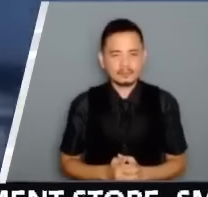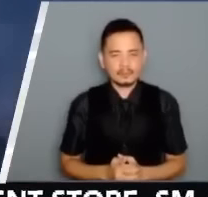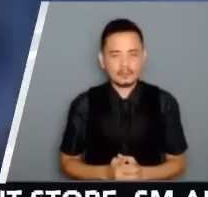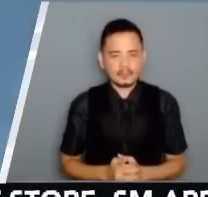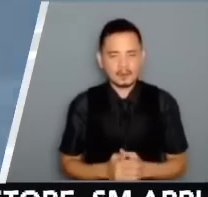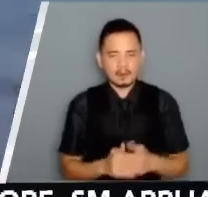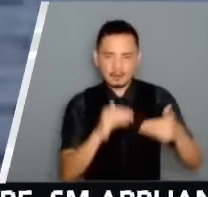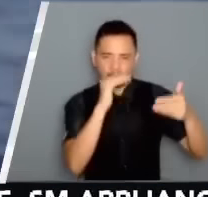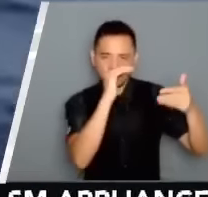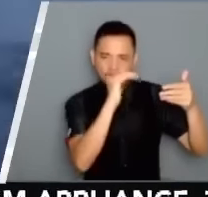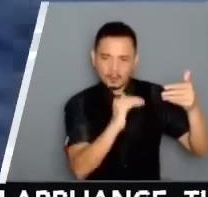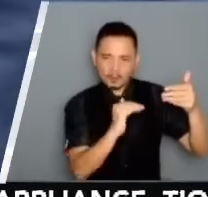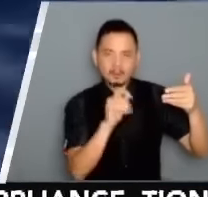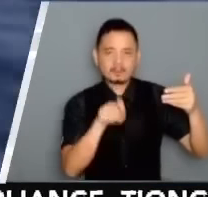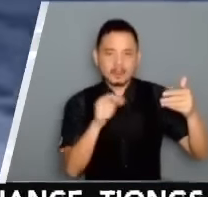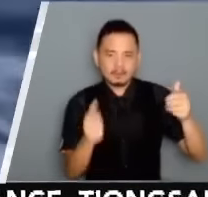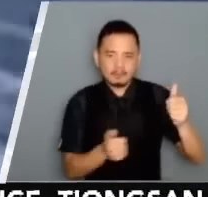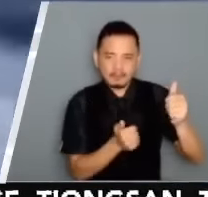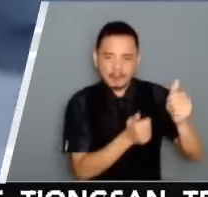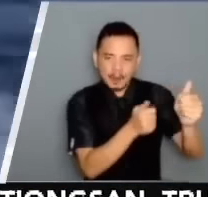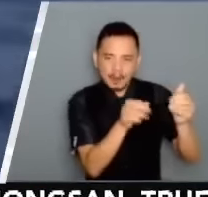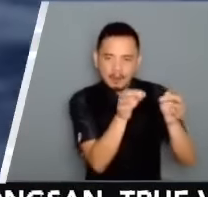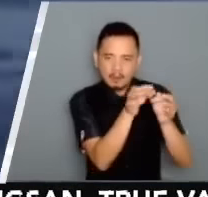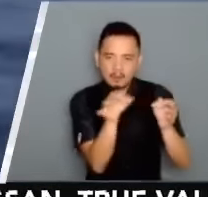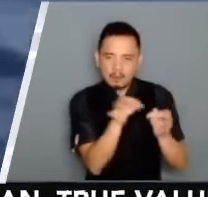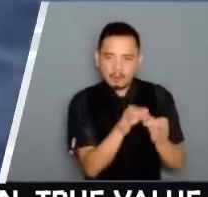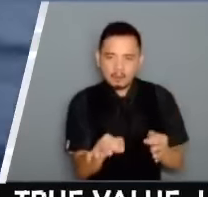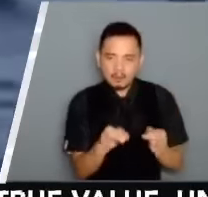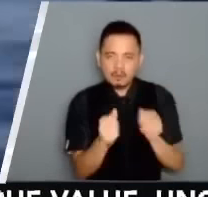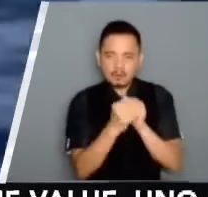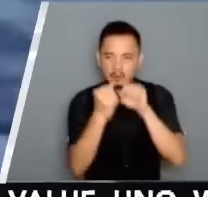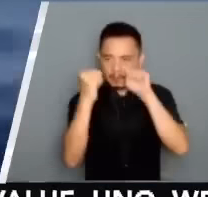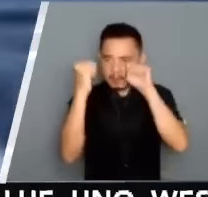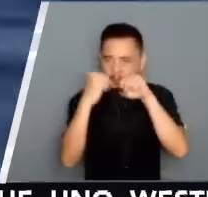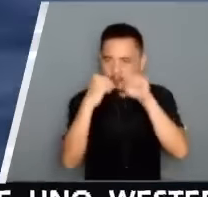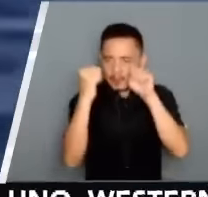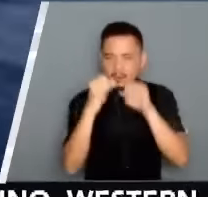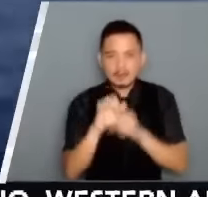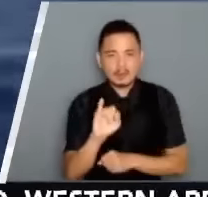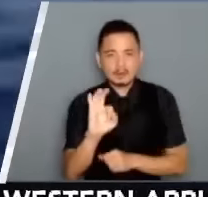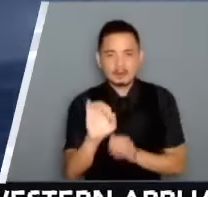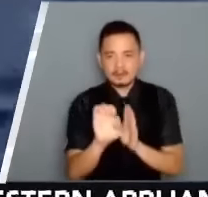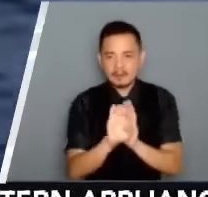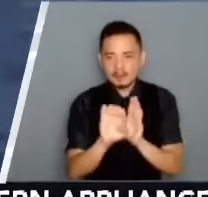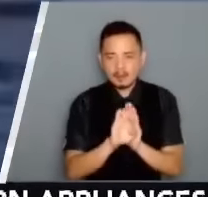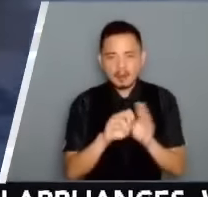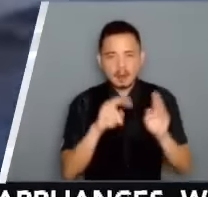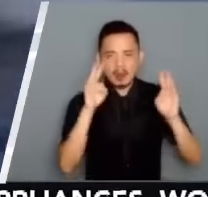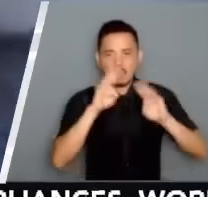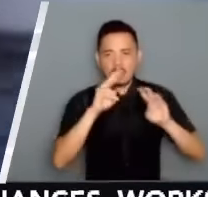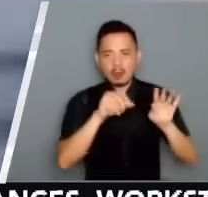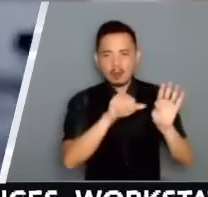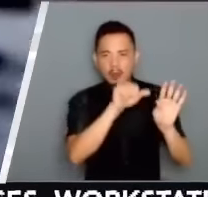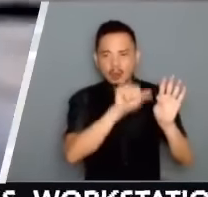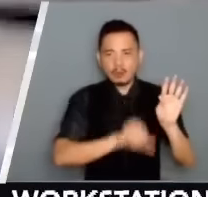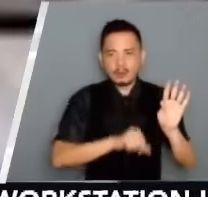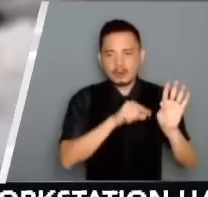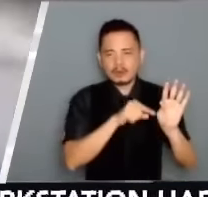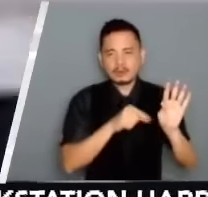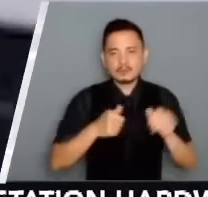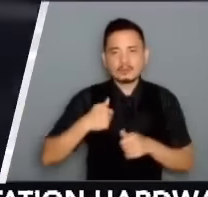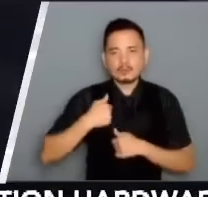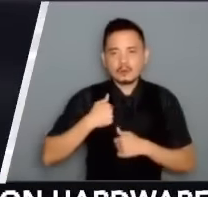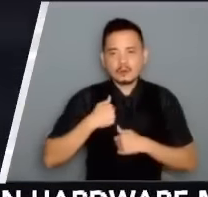Treaty. Ito kasi accidental yung nangyari doon sa pagkakaputol doon sa daliri ng ating sundalo